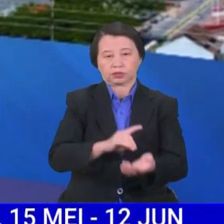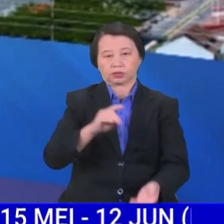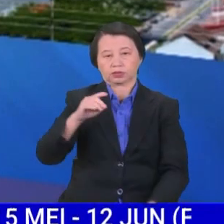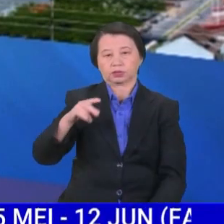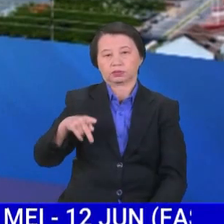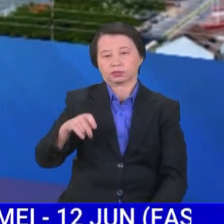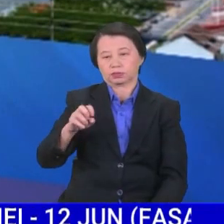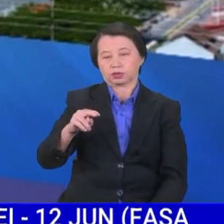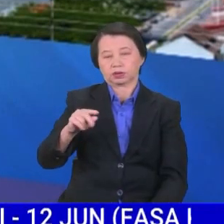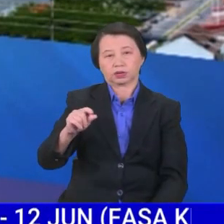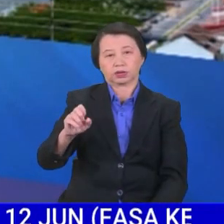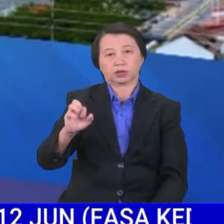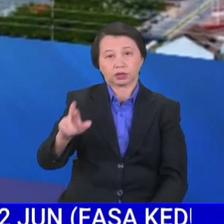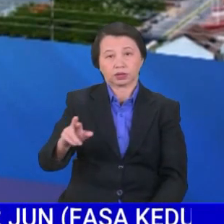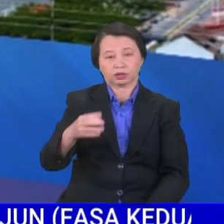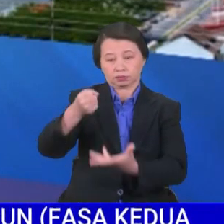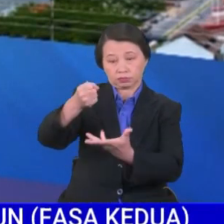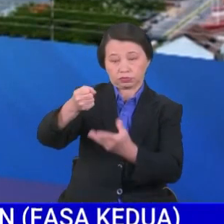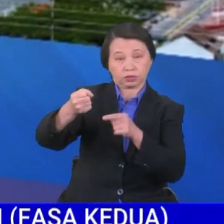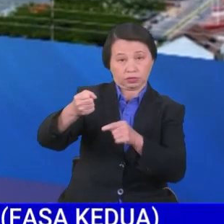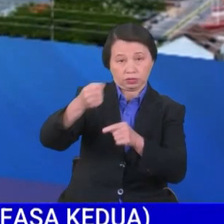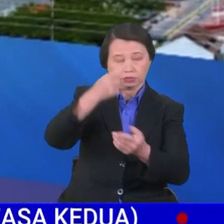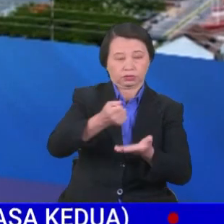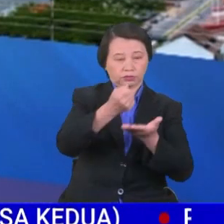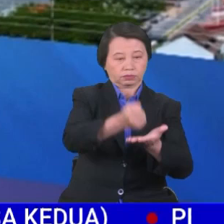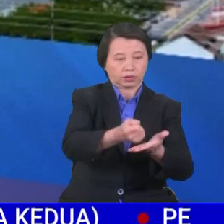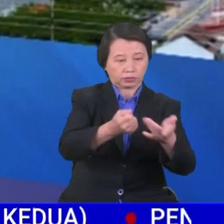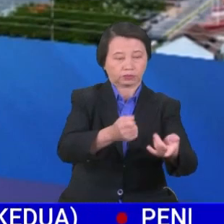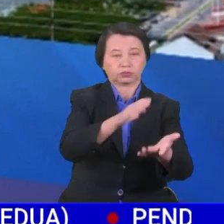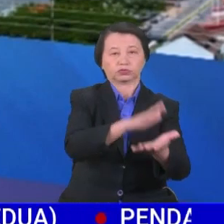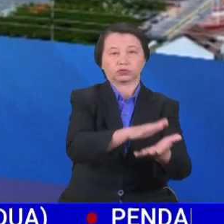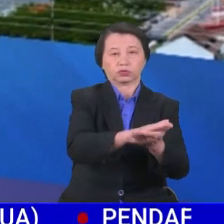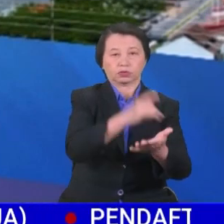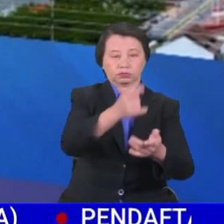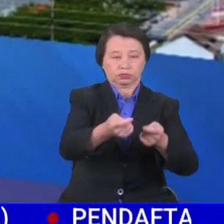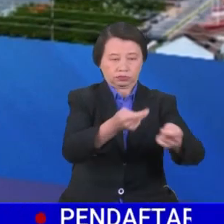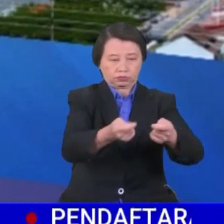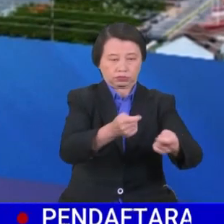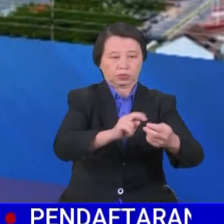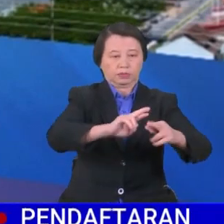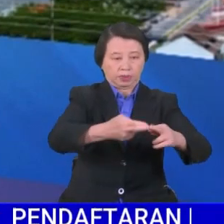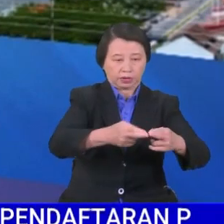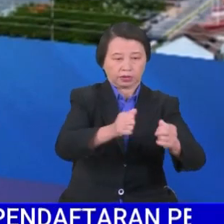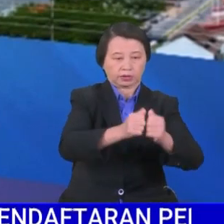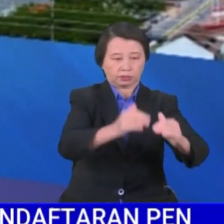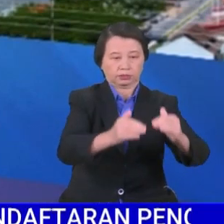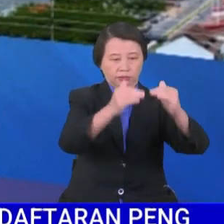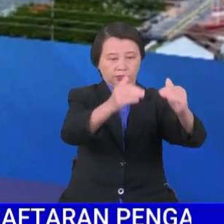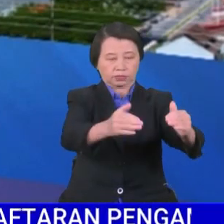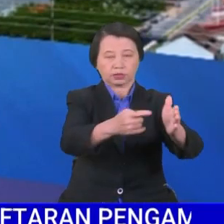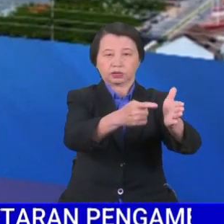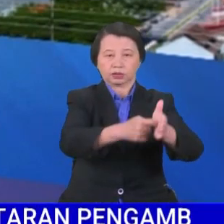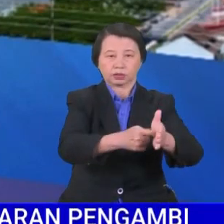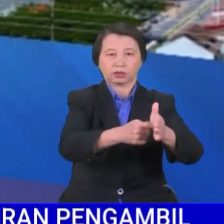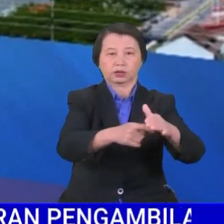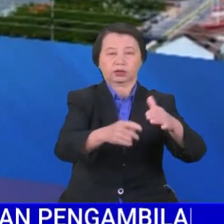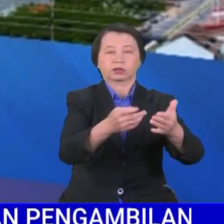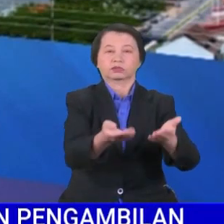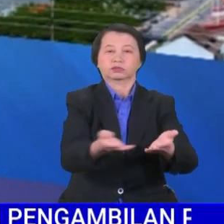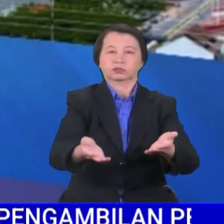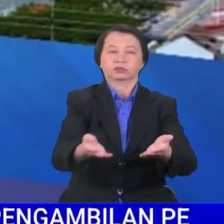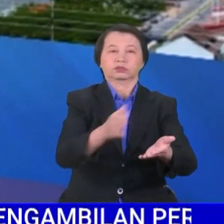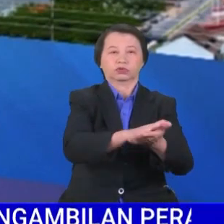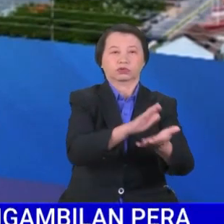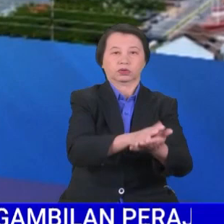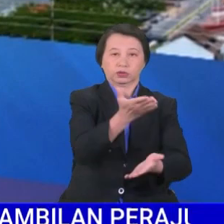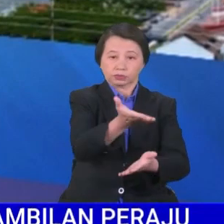pemanggil berkata dana tersebut bagi membantu pihak sekolah untuk mengurus memperbaiki dan menaik taraf keperluan prasarana sekolah